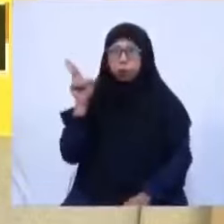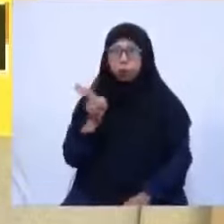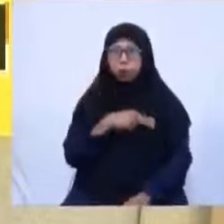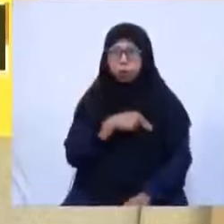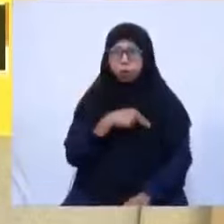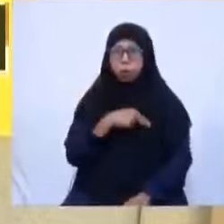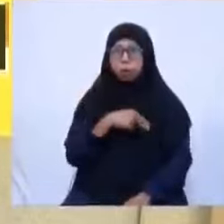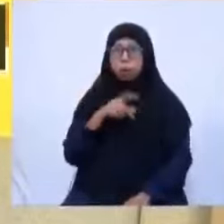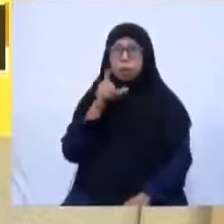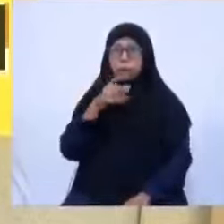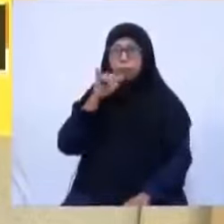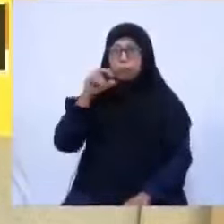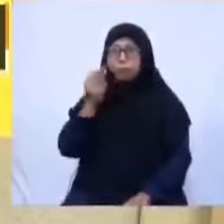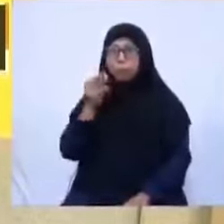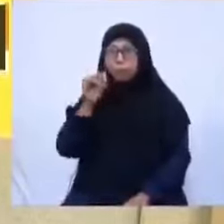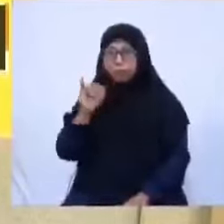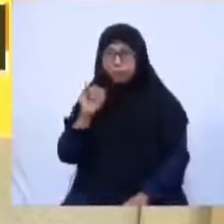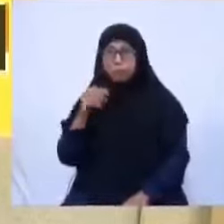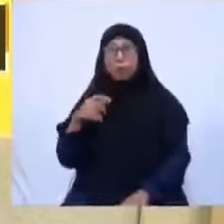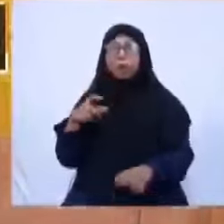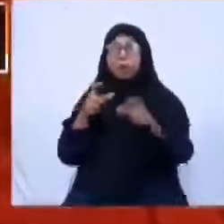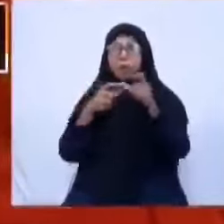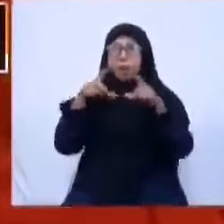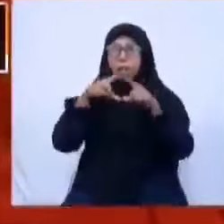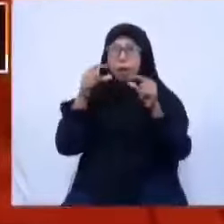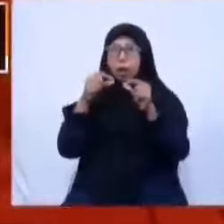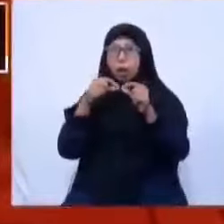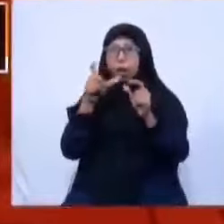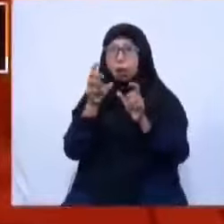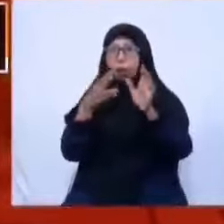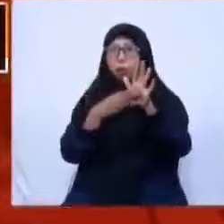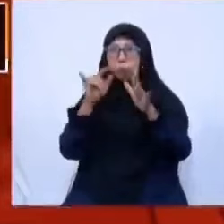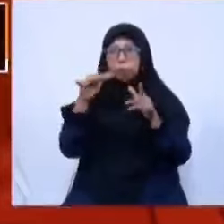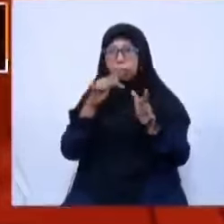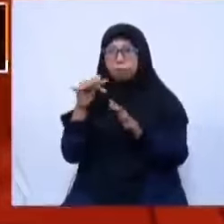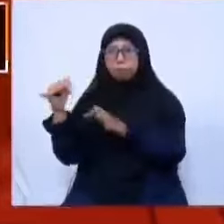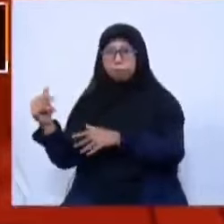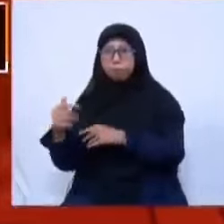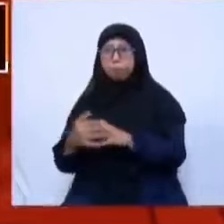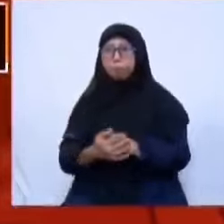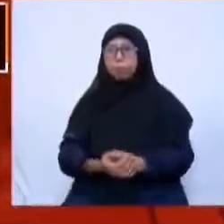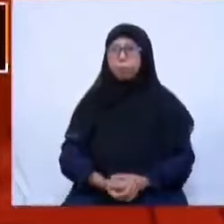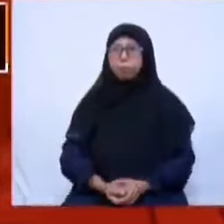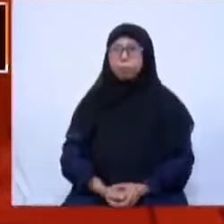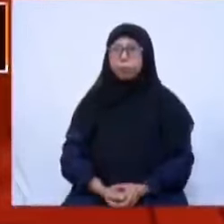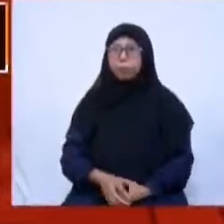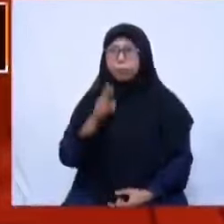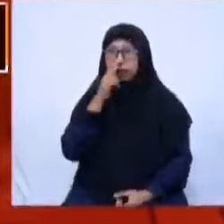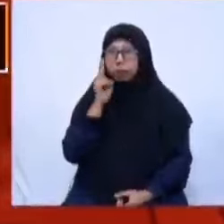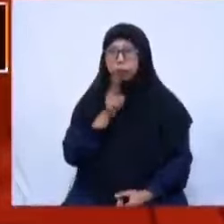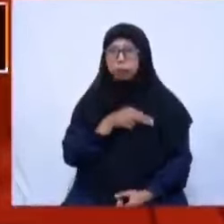kalimat ciri sabumi, cara sadesa, jawadah tutung birit nasa cara nasar cara nalain tepat sejen